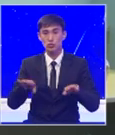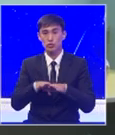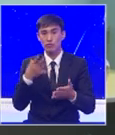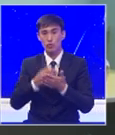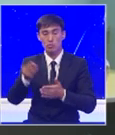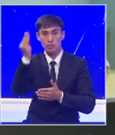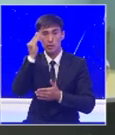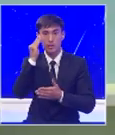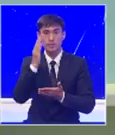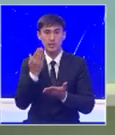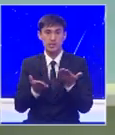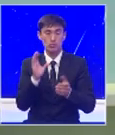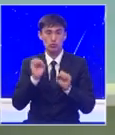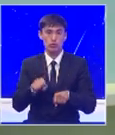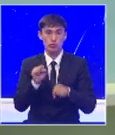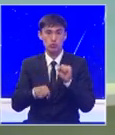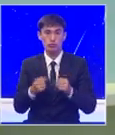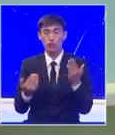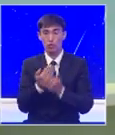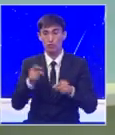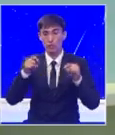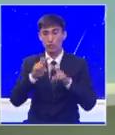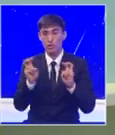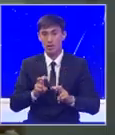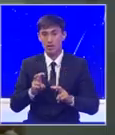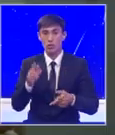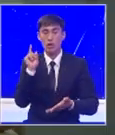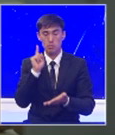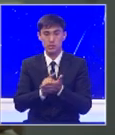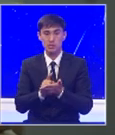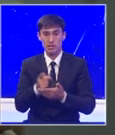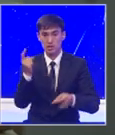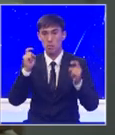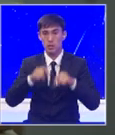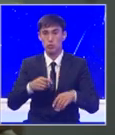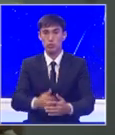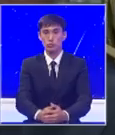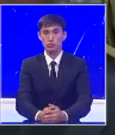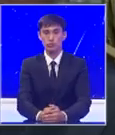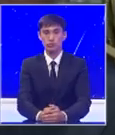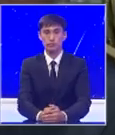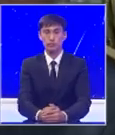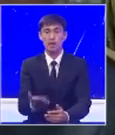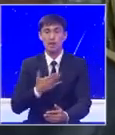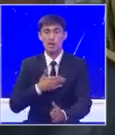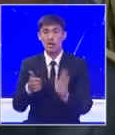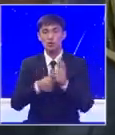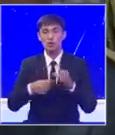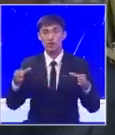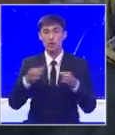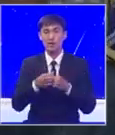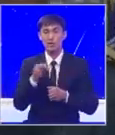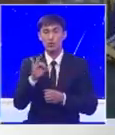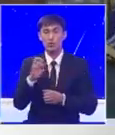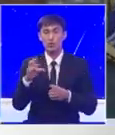своем мнении. Если будет возможность вновь оказаться в этом лагере, то они обязательно приедут. Я из 6-го отряда, из